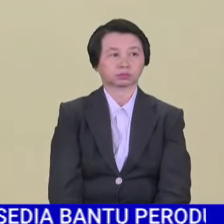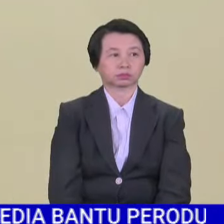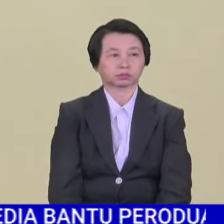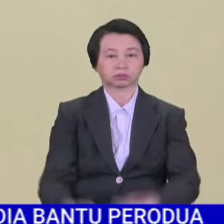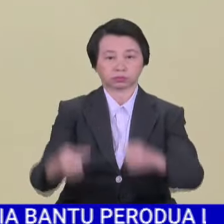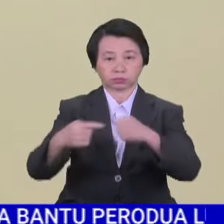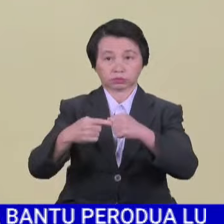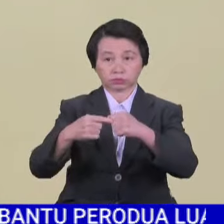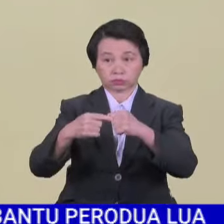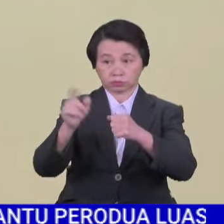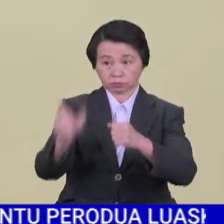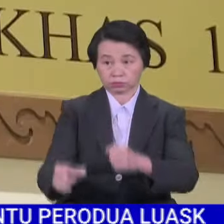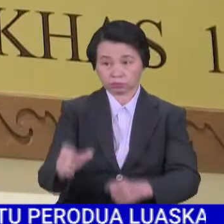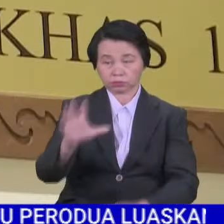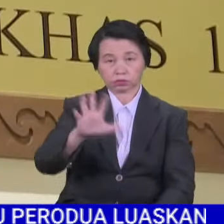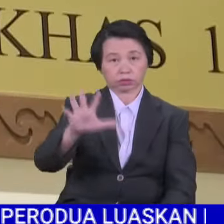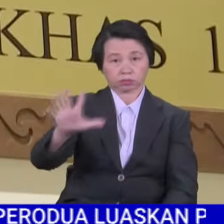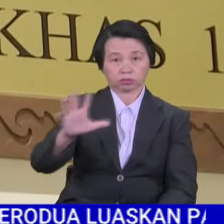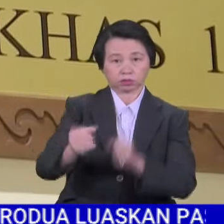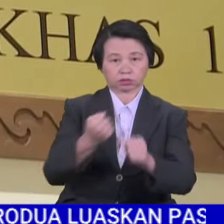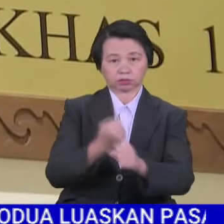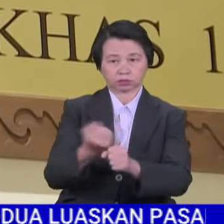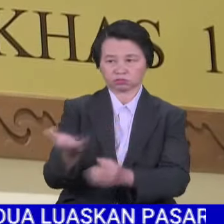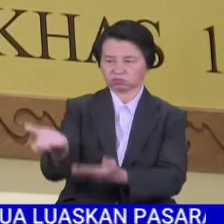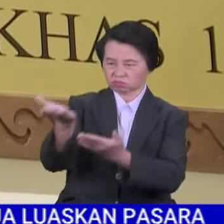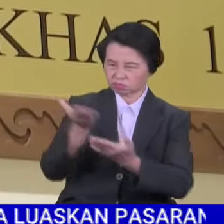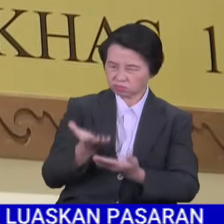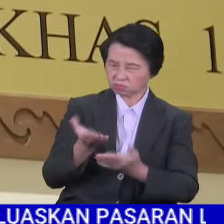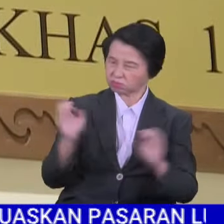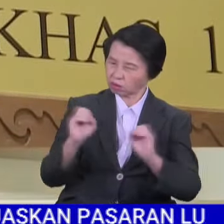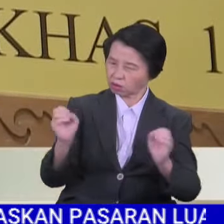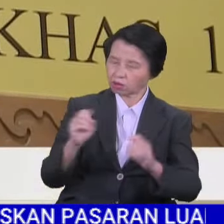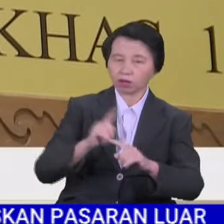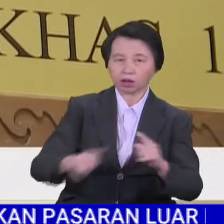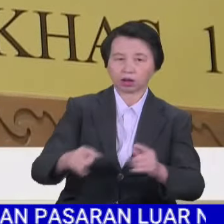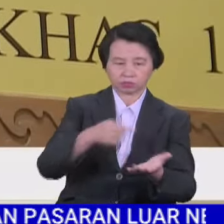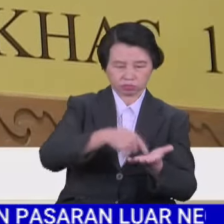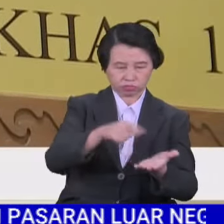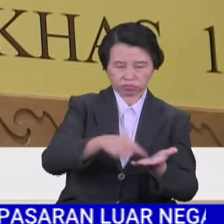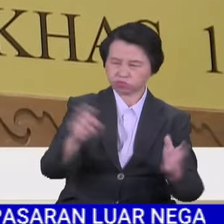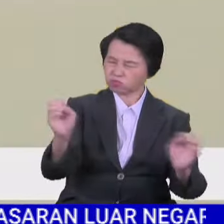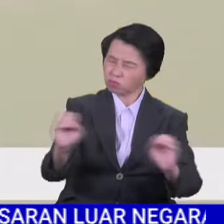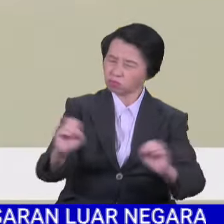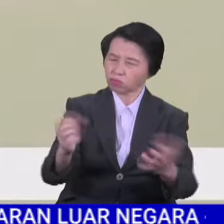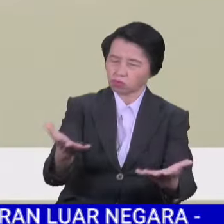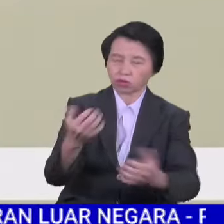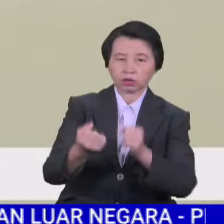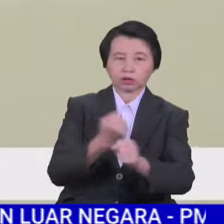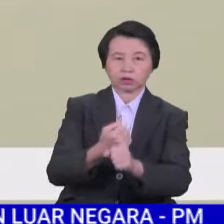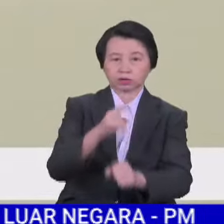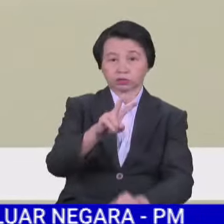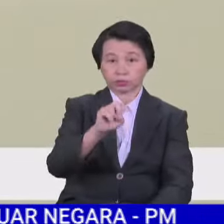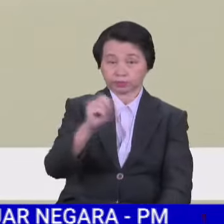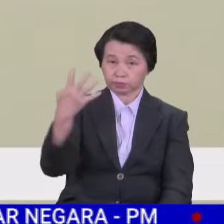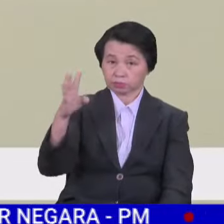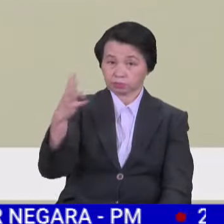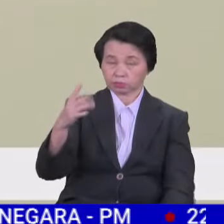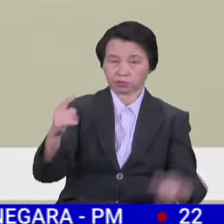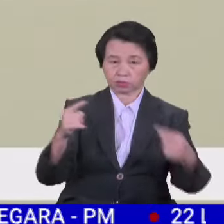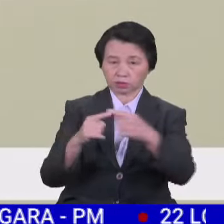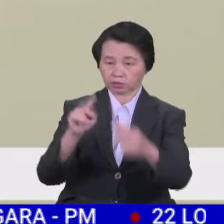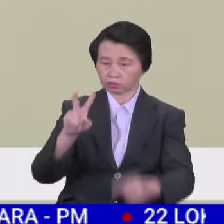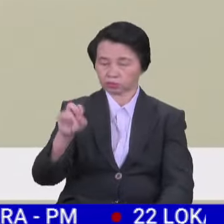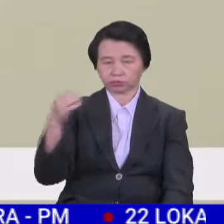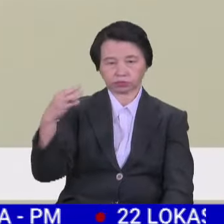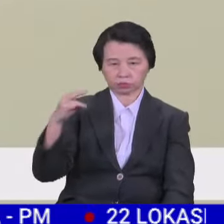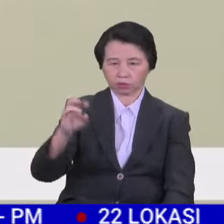Hai tertuduh 55 tahun didakwa mengabulkan tuntutan palsu dan ah namun tiada perbelanjaan dikeluarkan pada tahun 2014 hingga